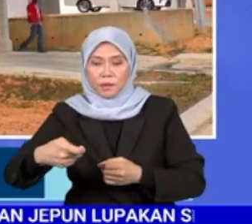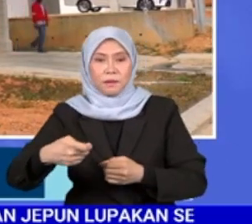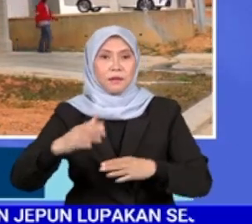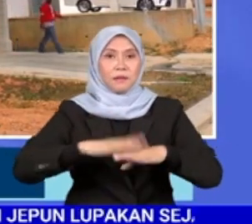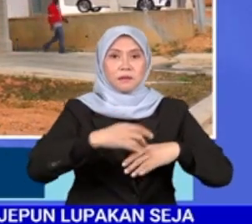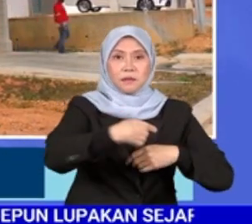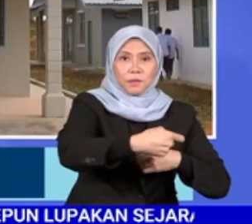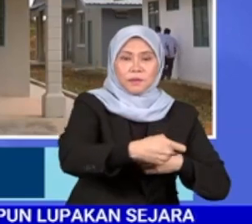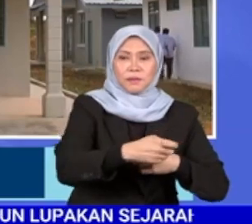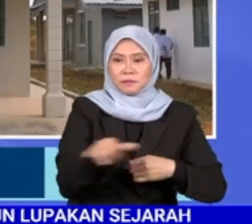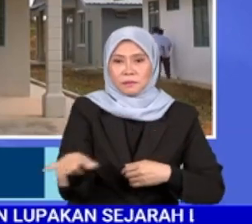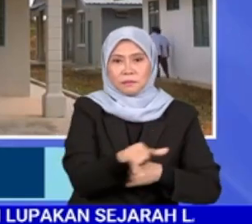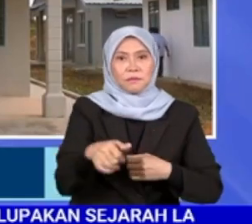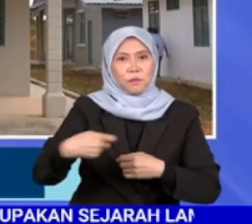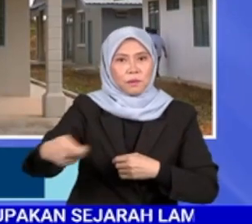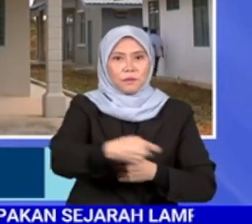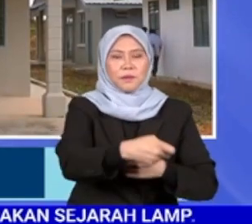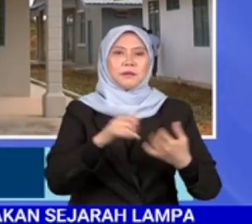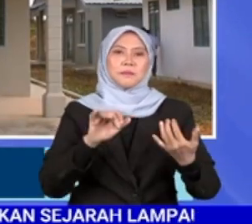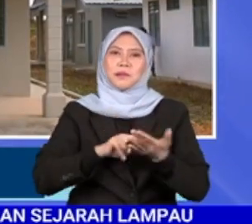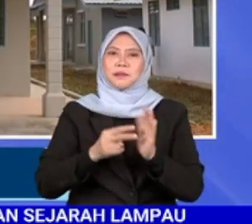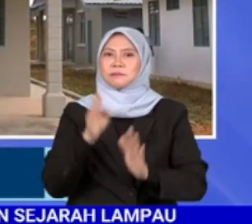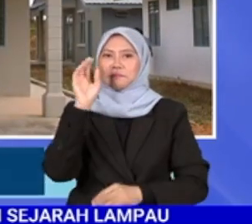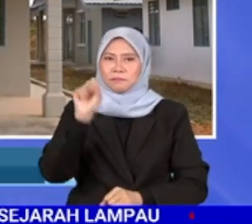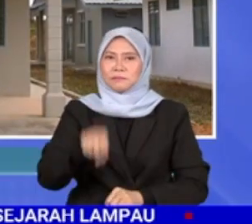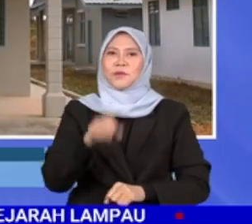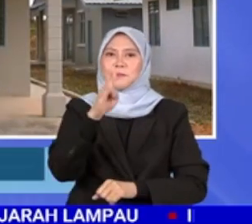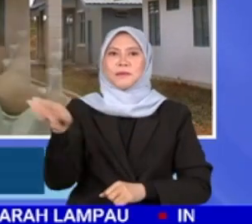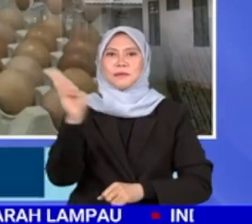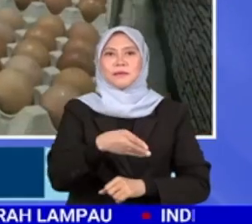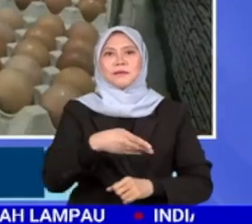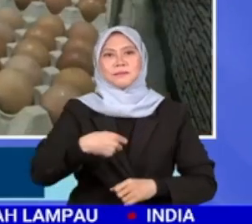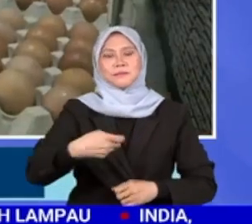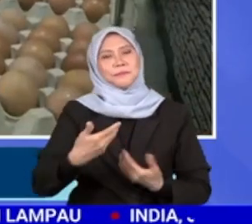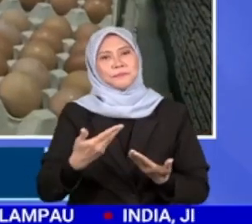sewa, mereka berdepan risiko pembatalan sewaan.